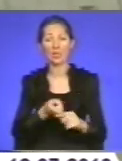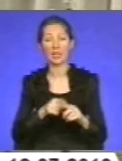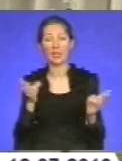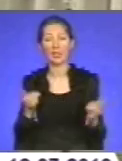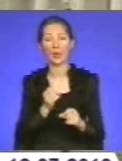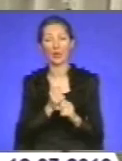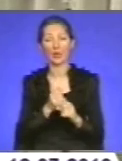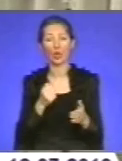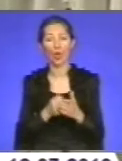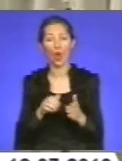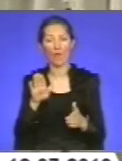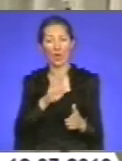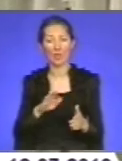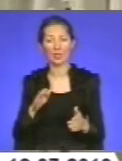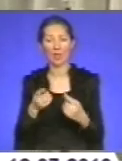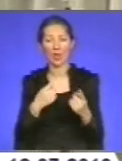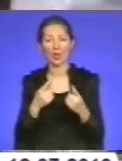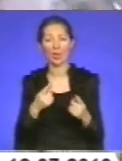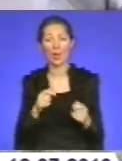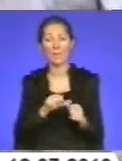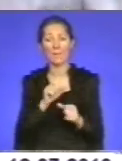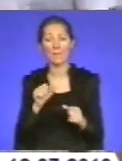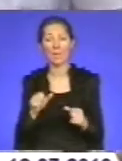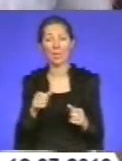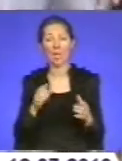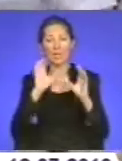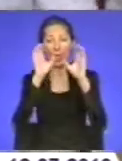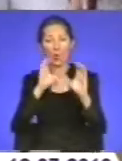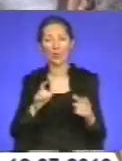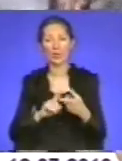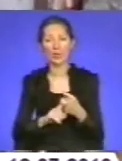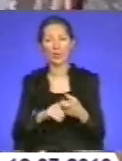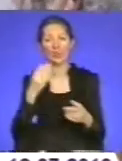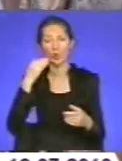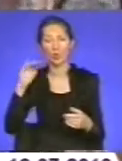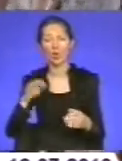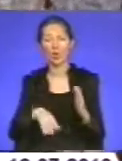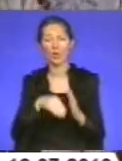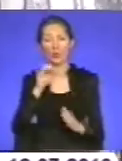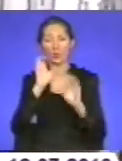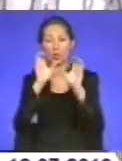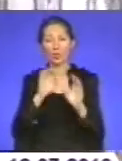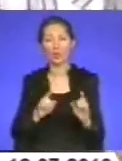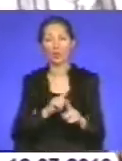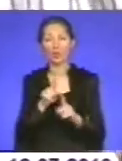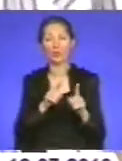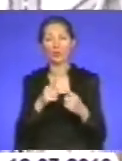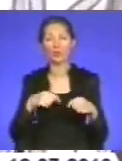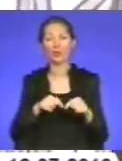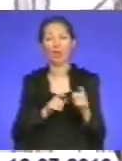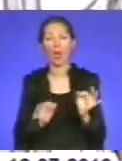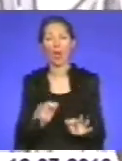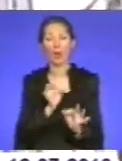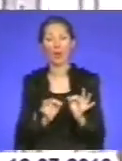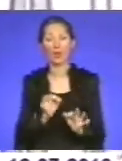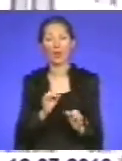доопрацювати до вересня. Йдеться, зокрема, про закони, пов'язані з удосконаленням виборчого законодавства, реформуванням системи правосуддя та правоохоронних